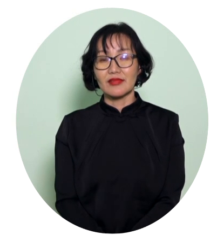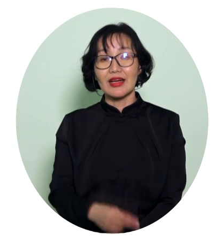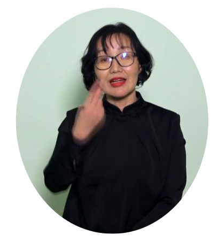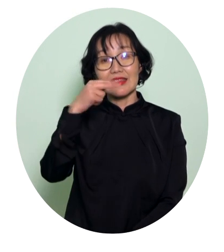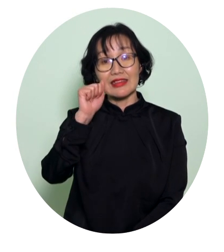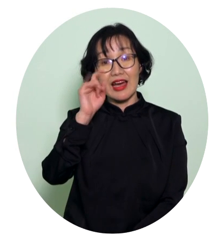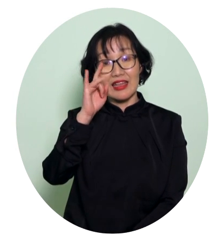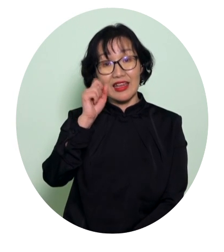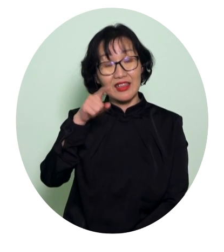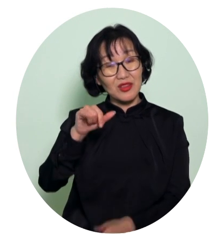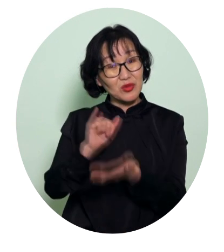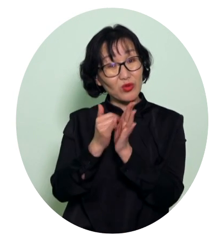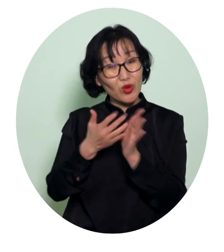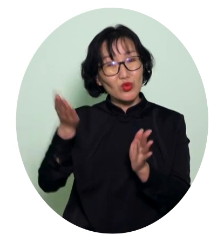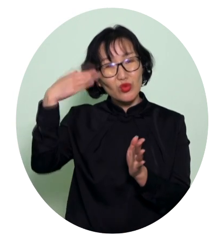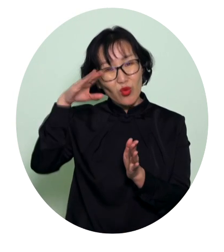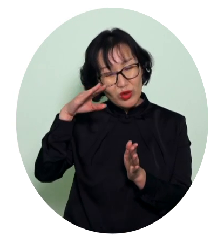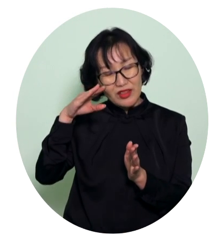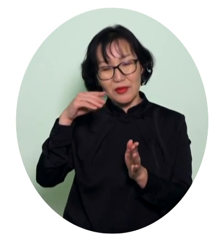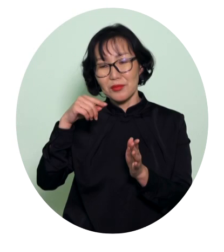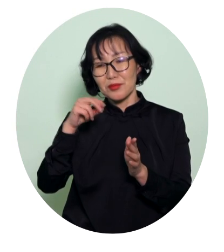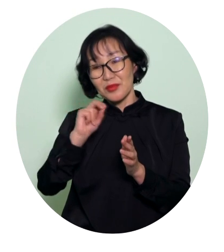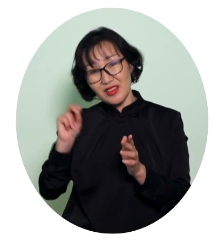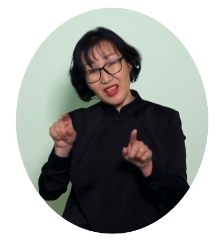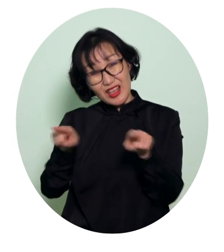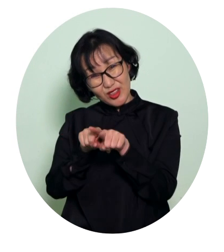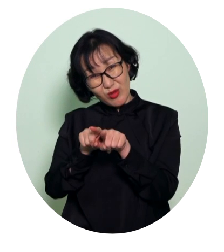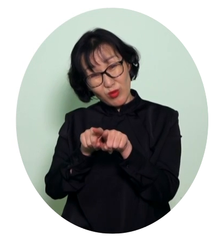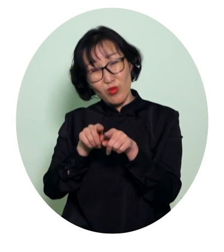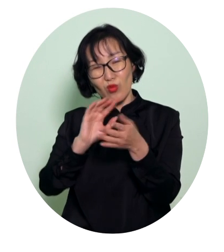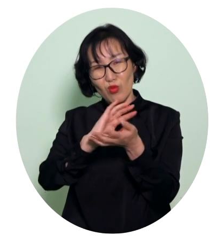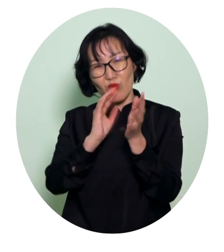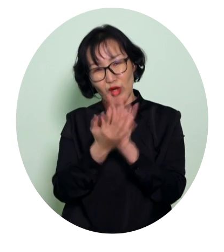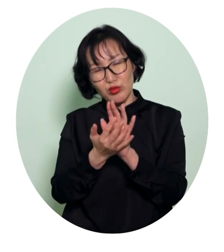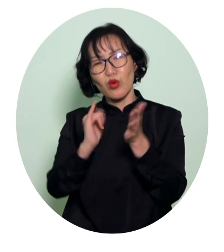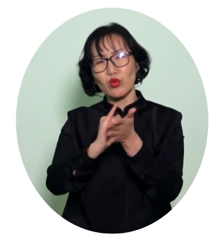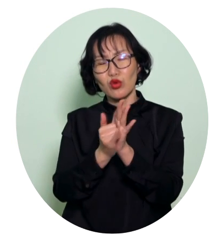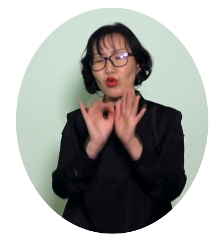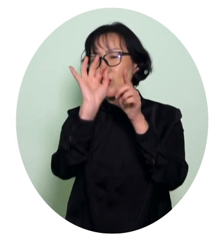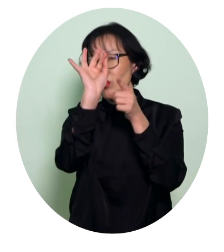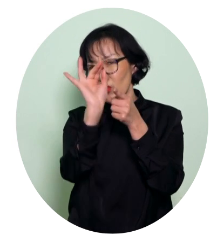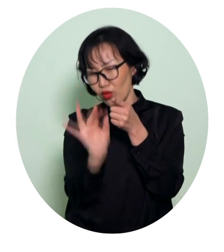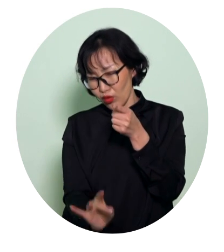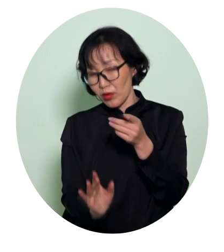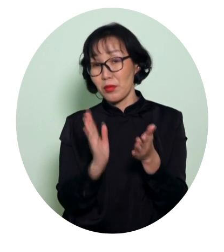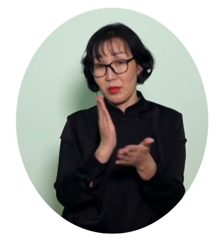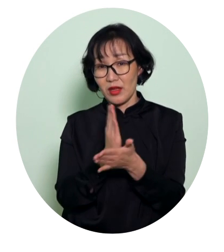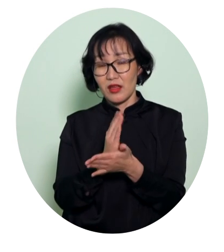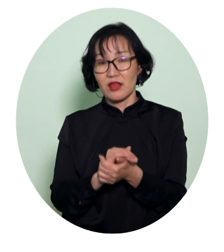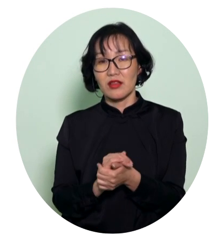Дарах гэдэг үг маань бас дуудлага бичлэг нь ижил боловч утга өөрөөр утга санааг илэрхийлдэг юм